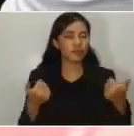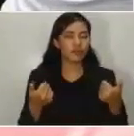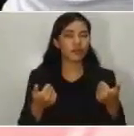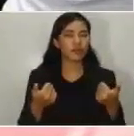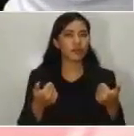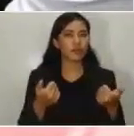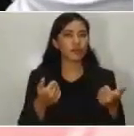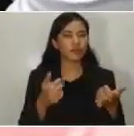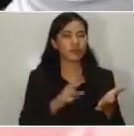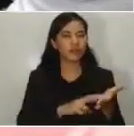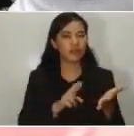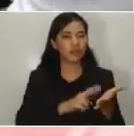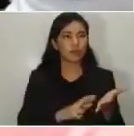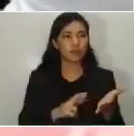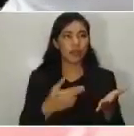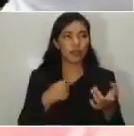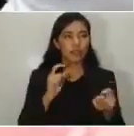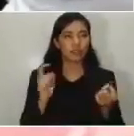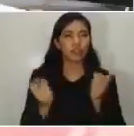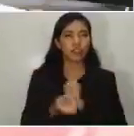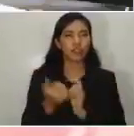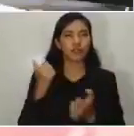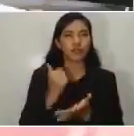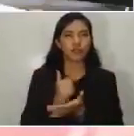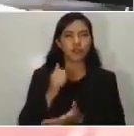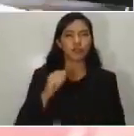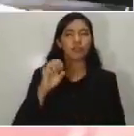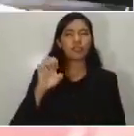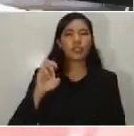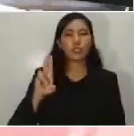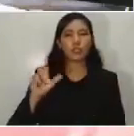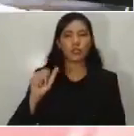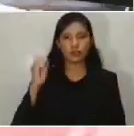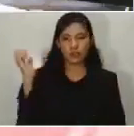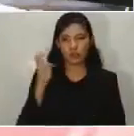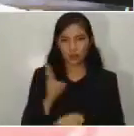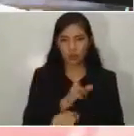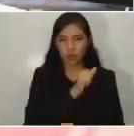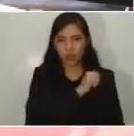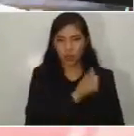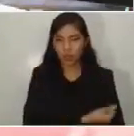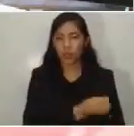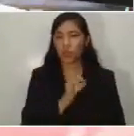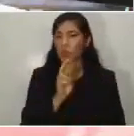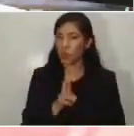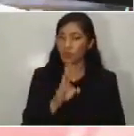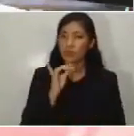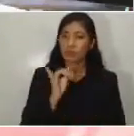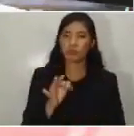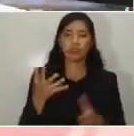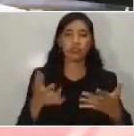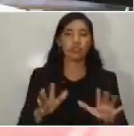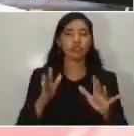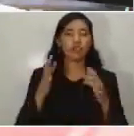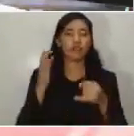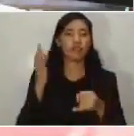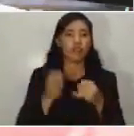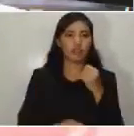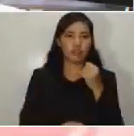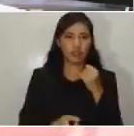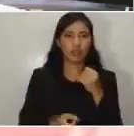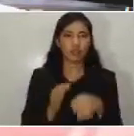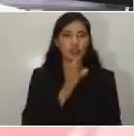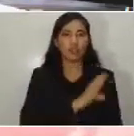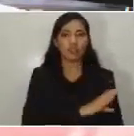pong gawin yon. May balita ho kami na may lumabas din na report na ginagawa na sa ibang bansa na talagang epektibo ho